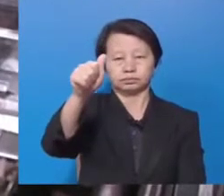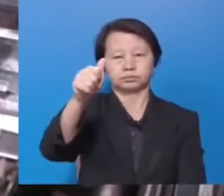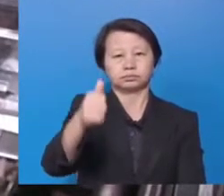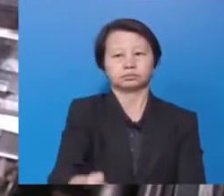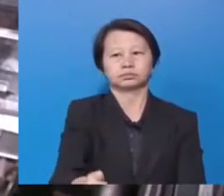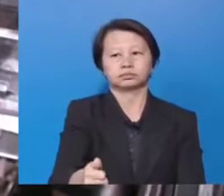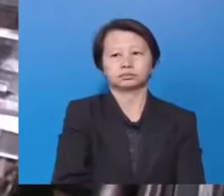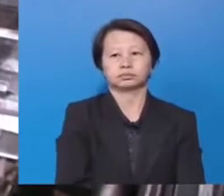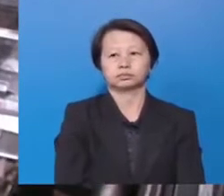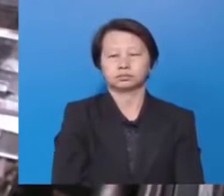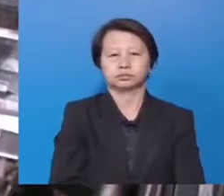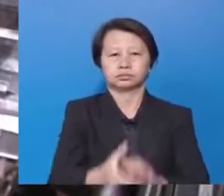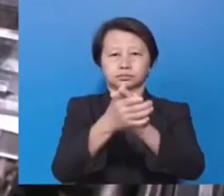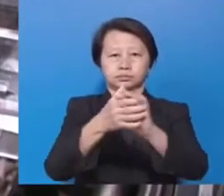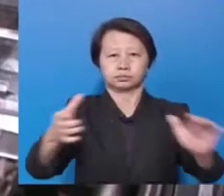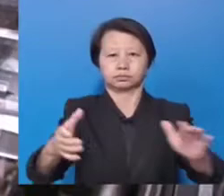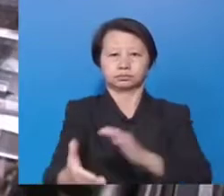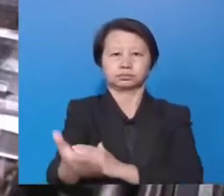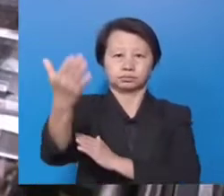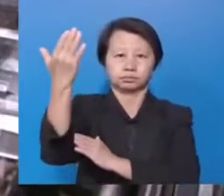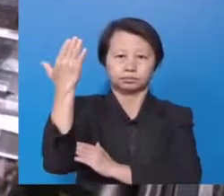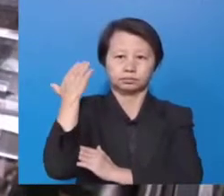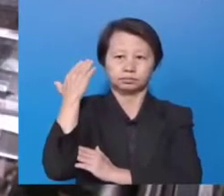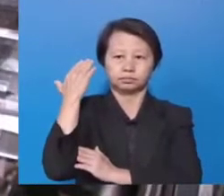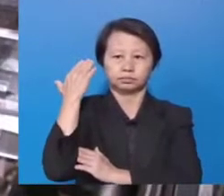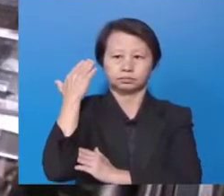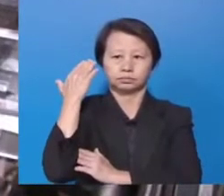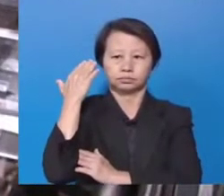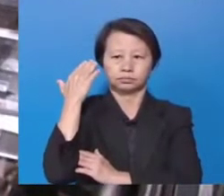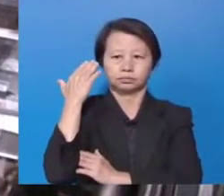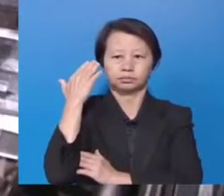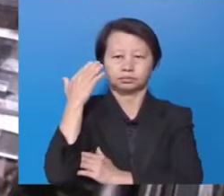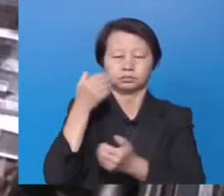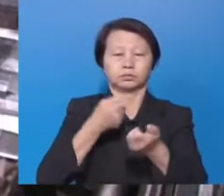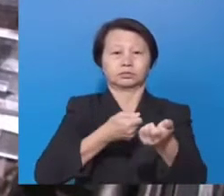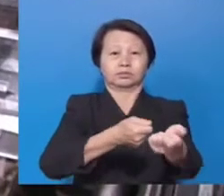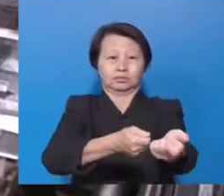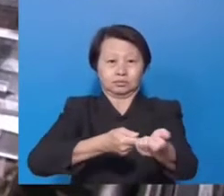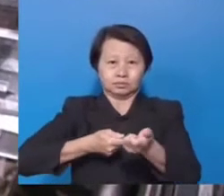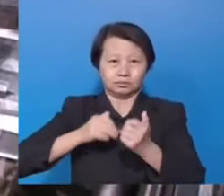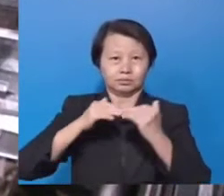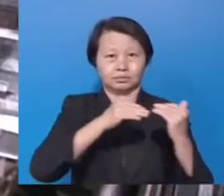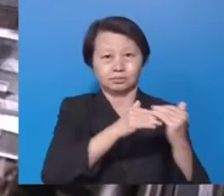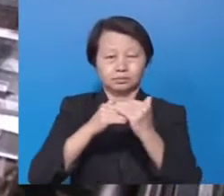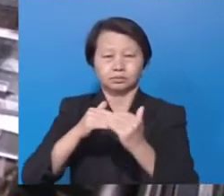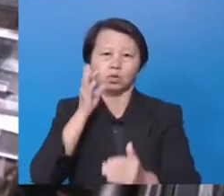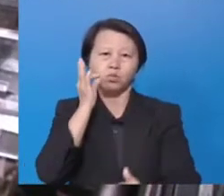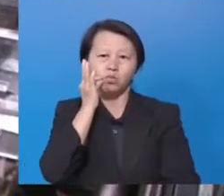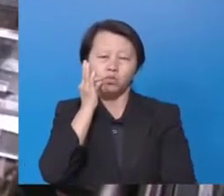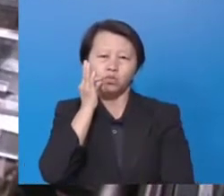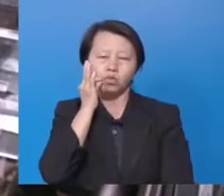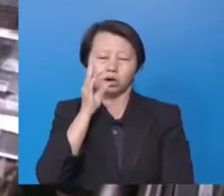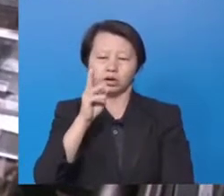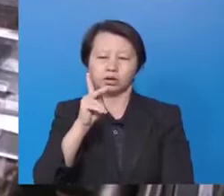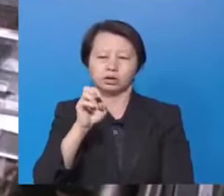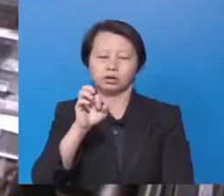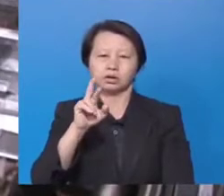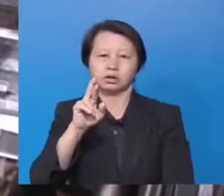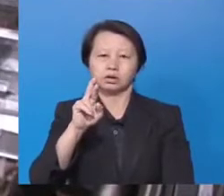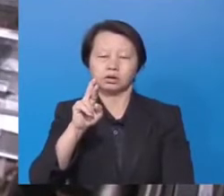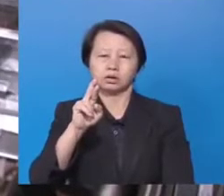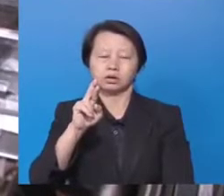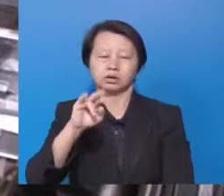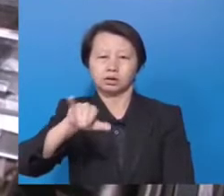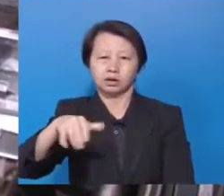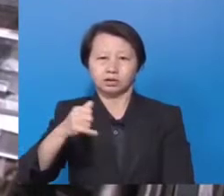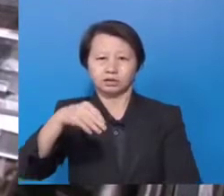wabarakatuh Selamat pagi Sorong papan tarik papan buah keranji dalam raga